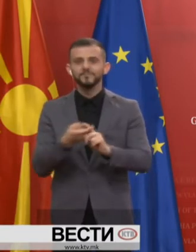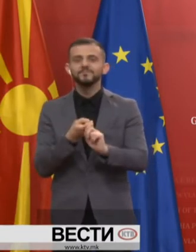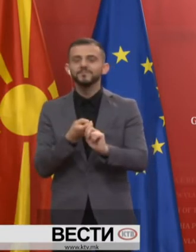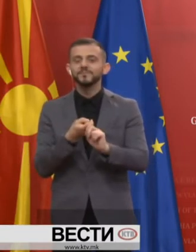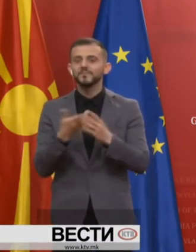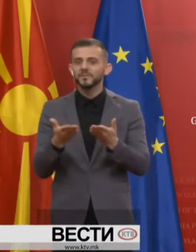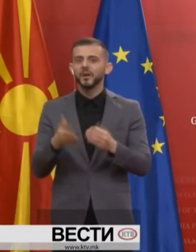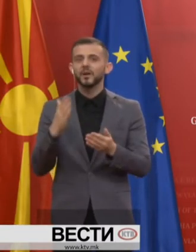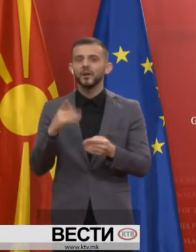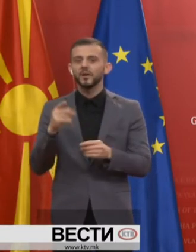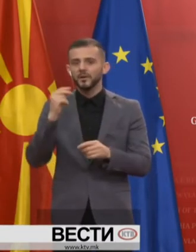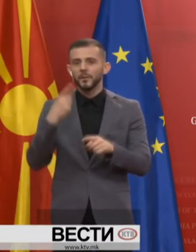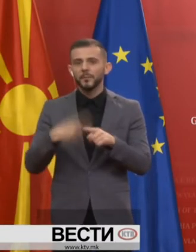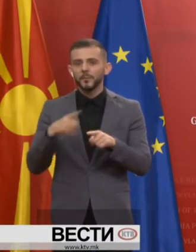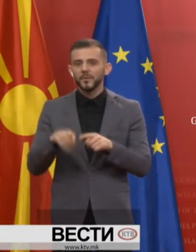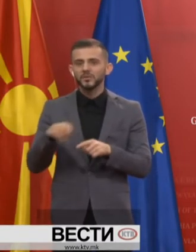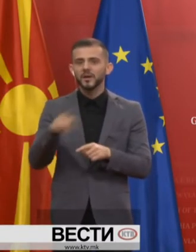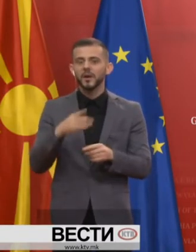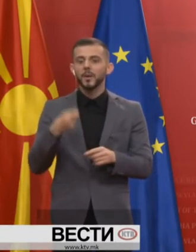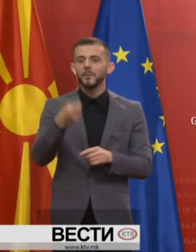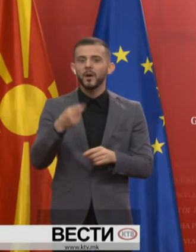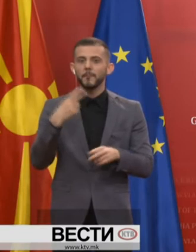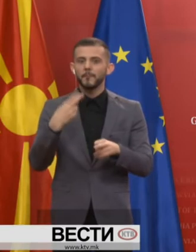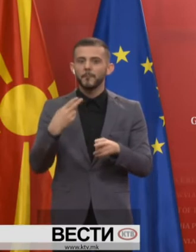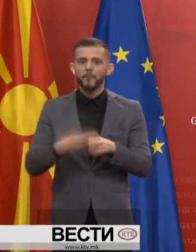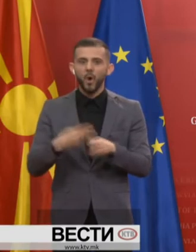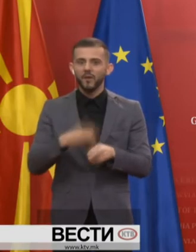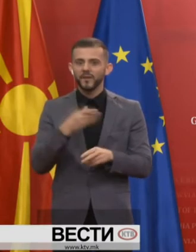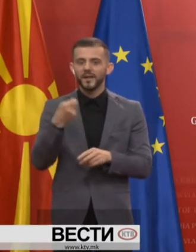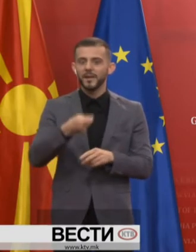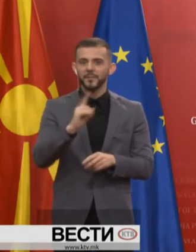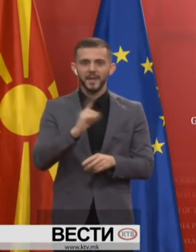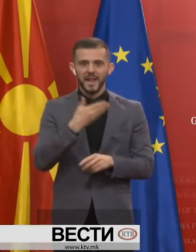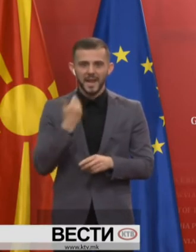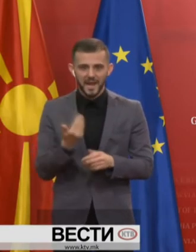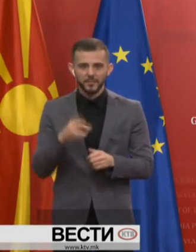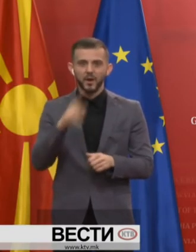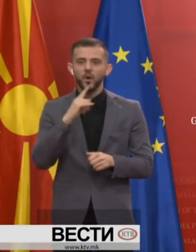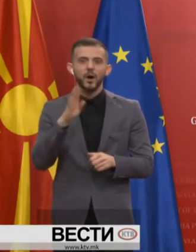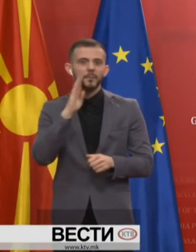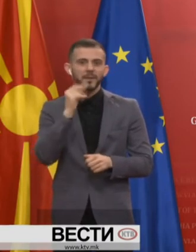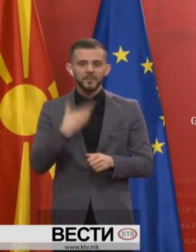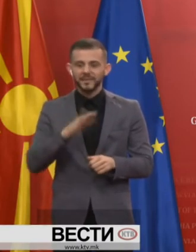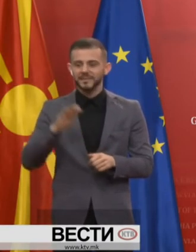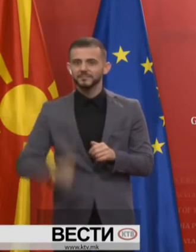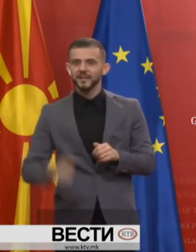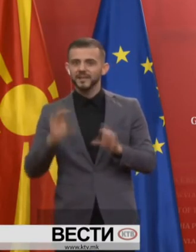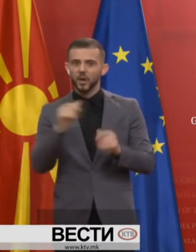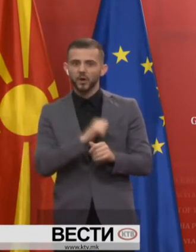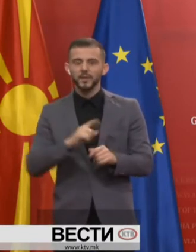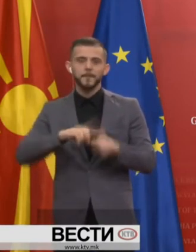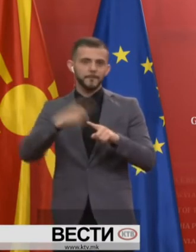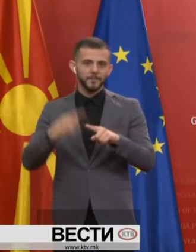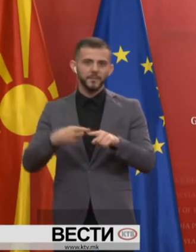поврзани со постапување по преставки за платено отсуство на родител на дете под 10 години, самохран родител, бремени жени